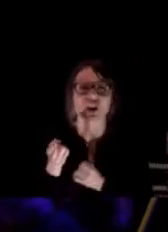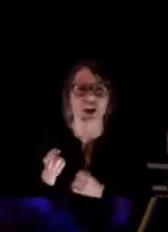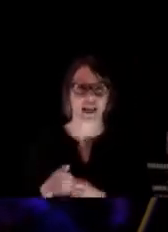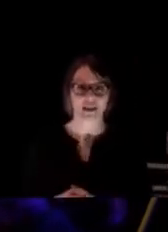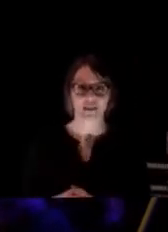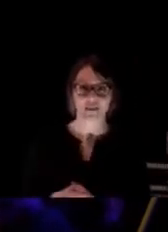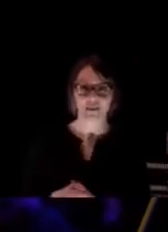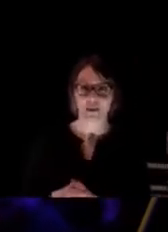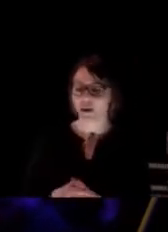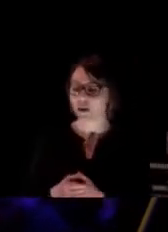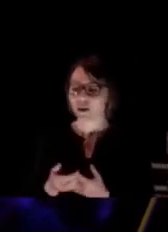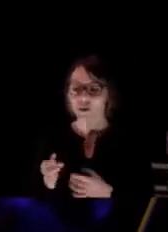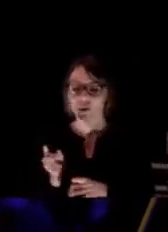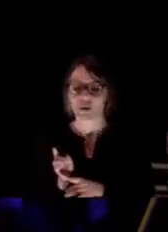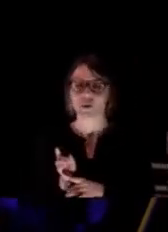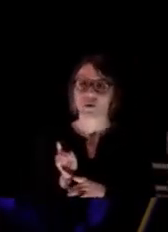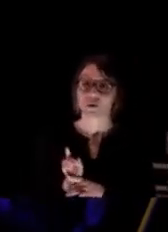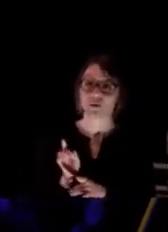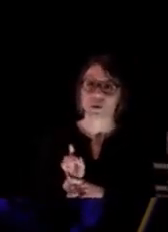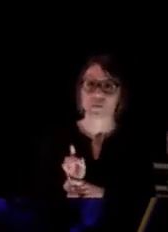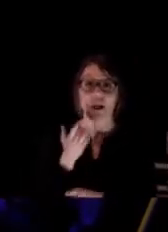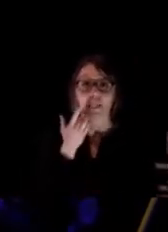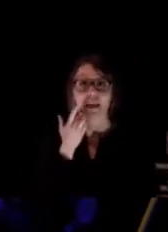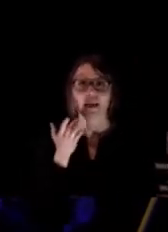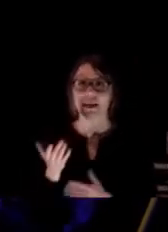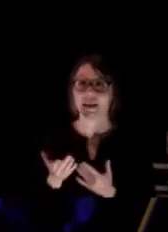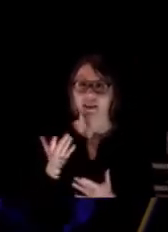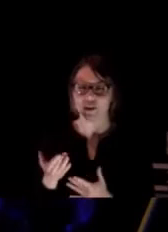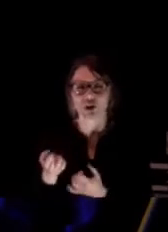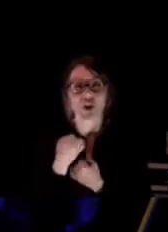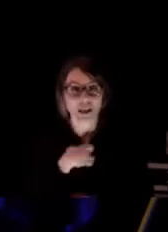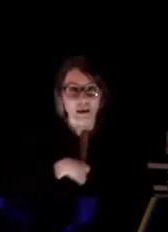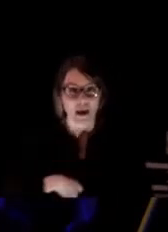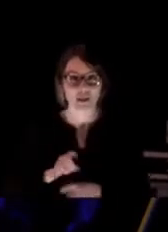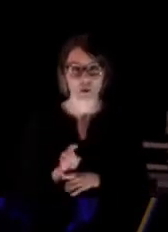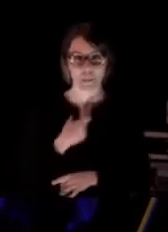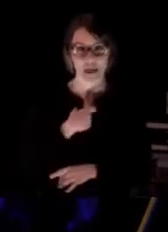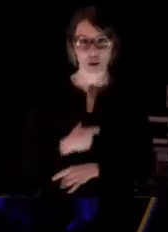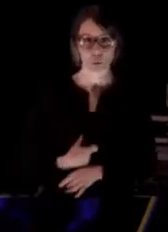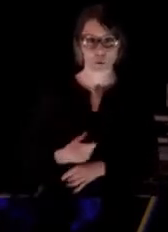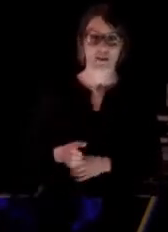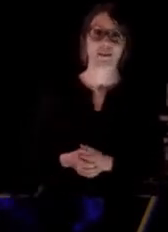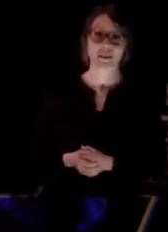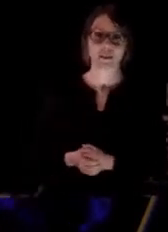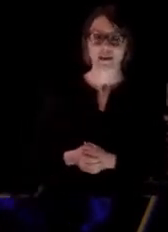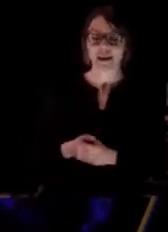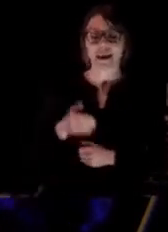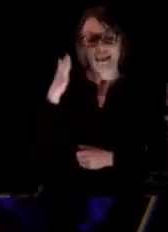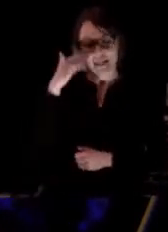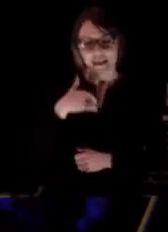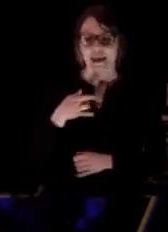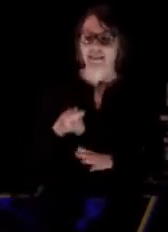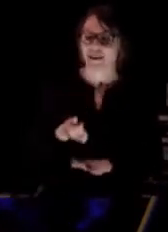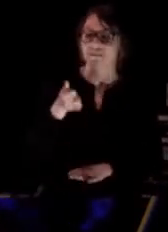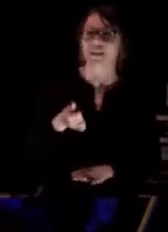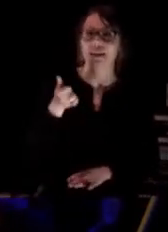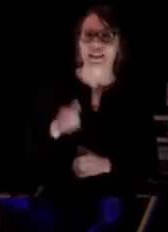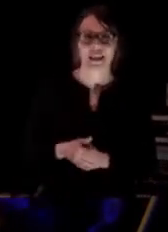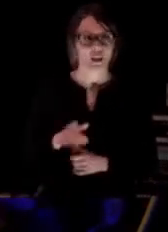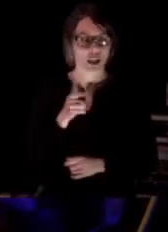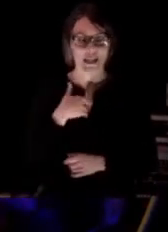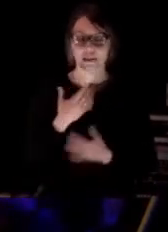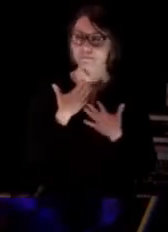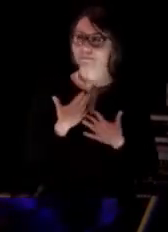inn sånne ting som hele tiden bare styrke med deg som person. Det tenker jeg er viktig. For er du varm